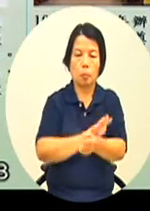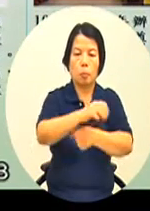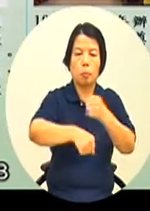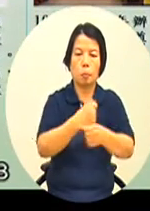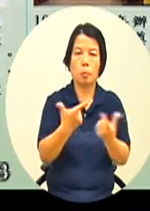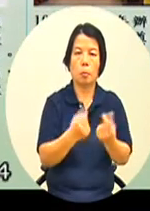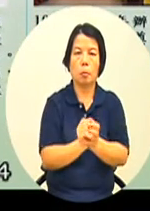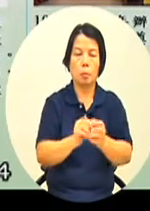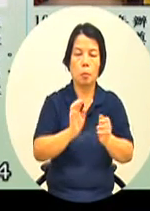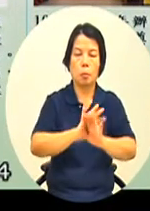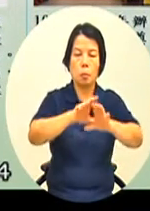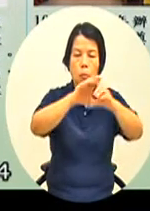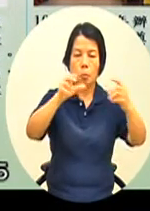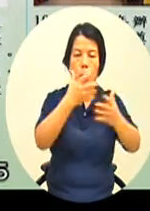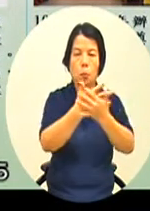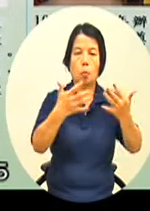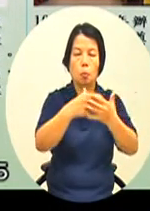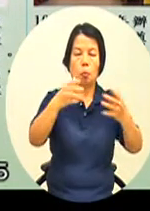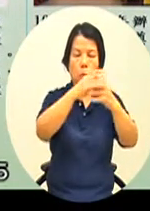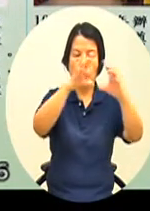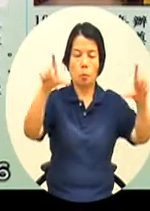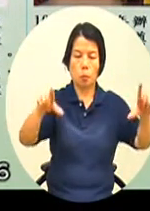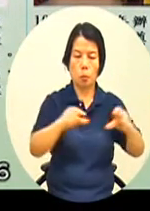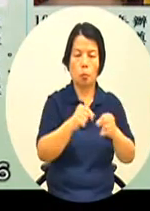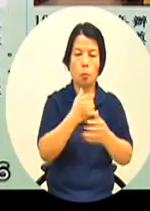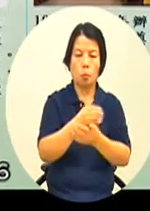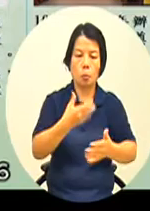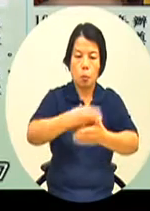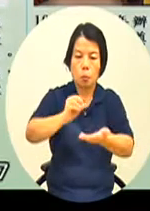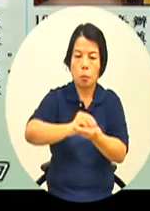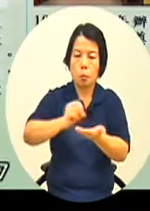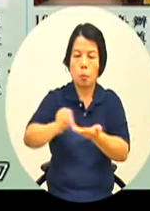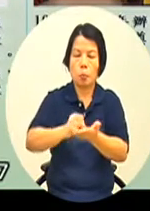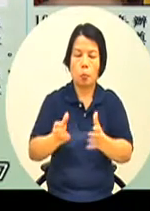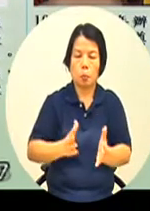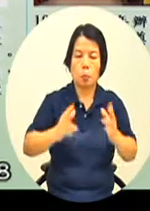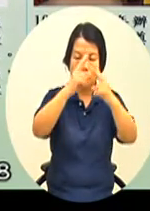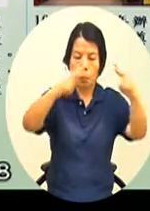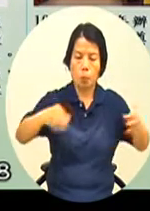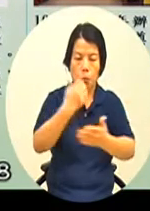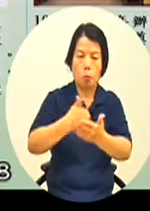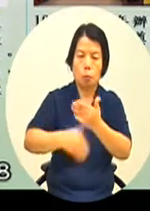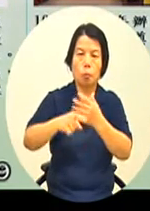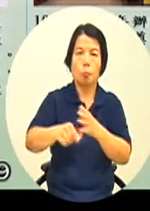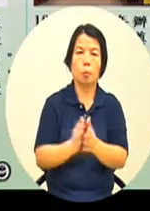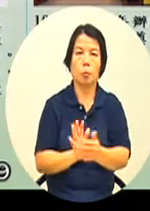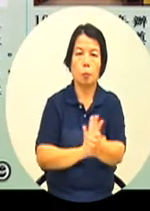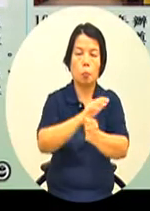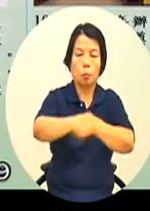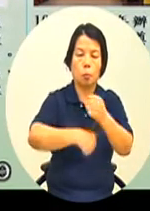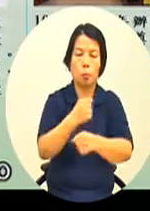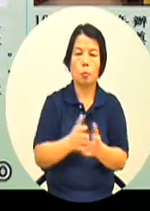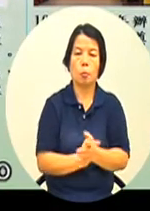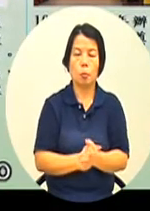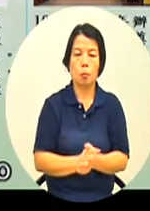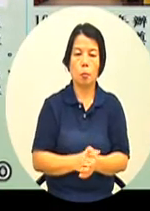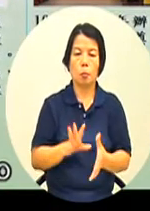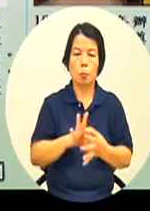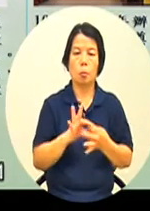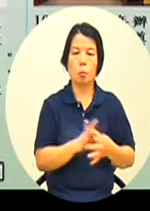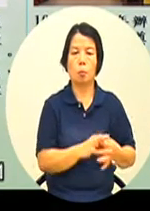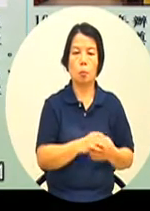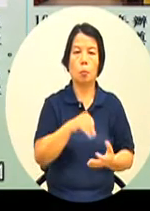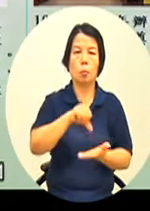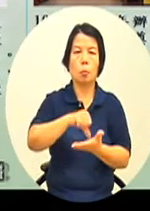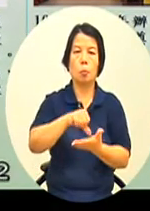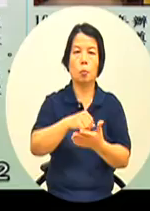联，我们也推动我们的环保金炉、焚烧库前炉的部分，我们持续推动我们的树撒葬工